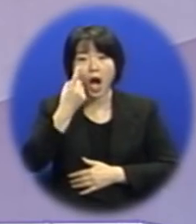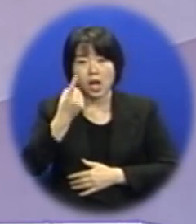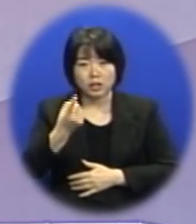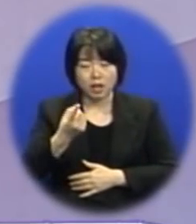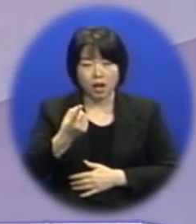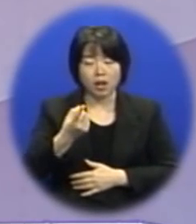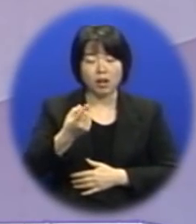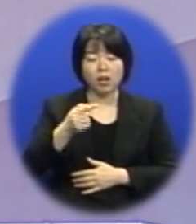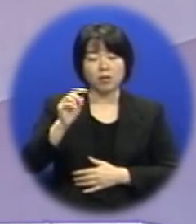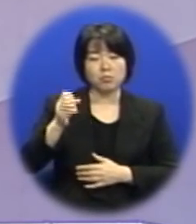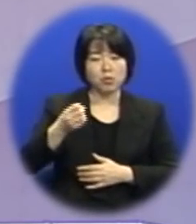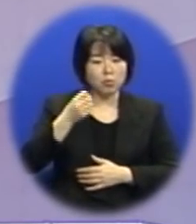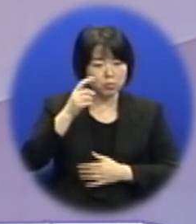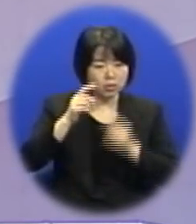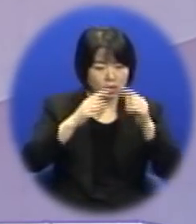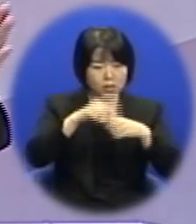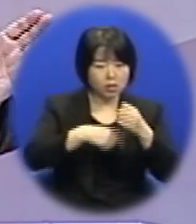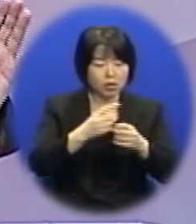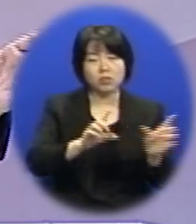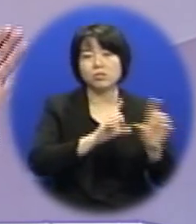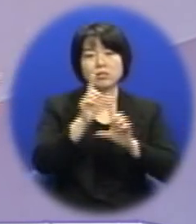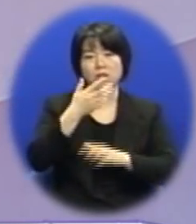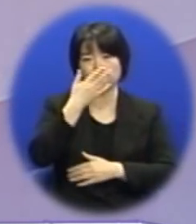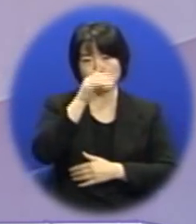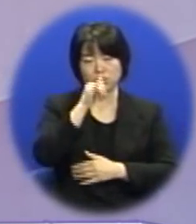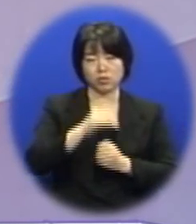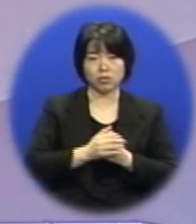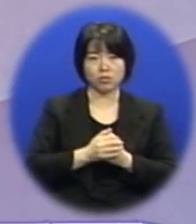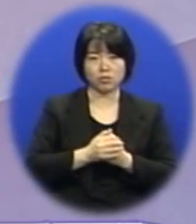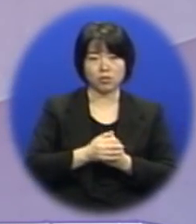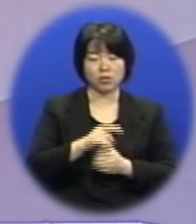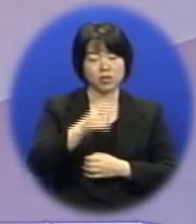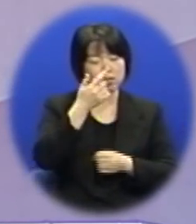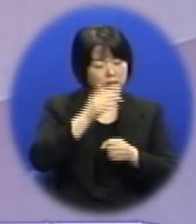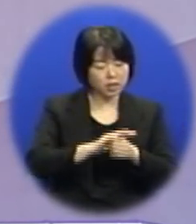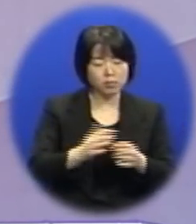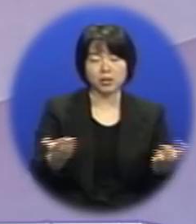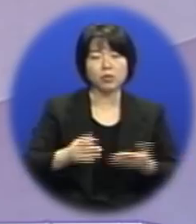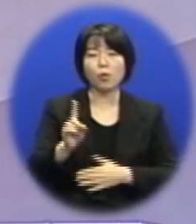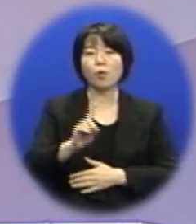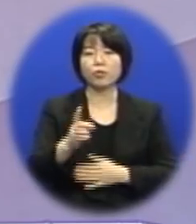살아요. 정말 이 기가 막힌 일을 어떻게 설명해야지요?